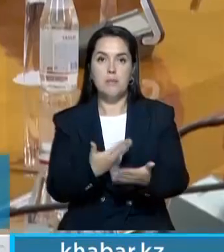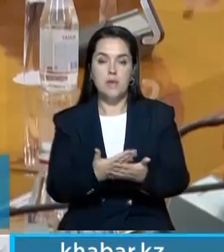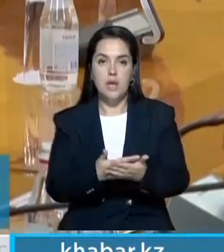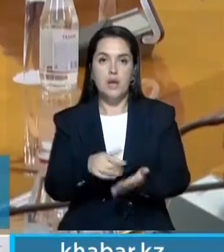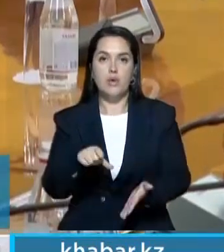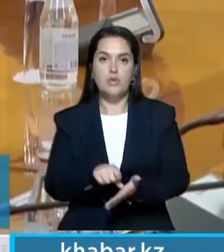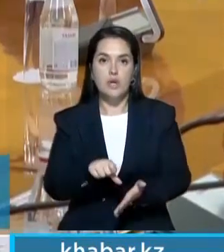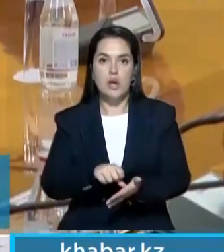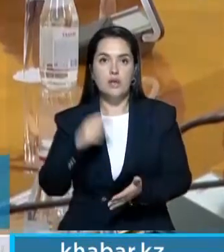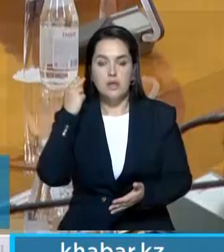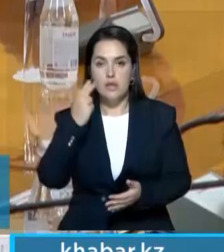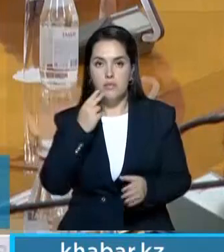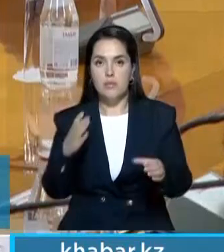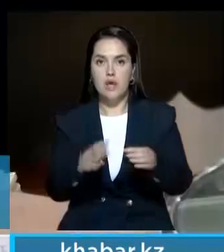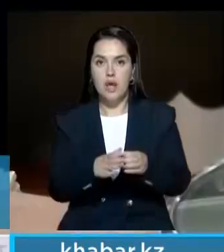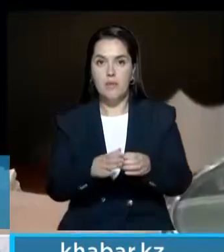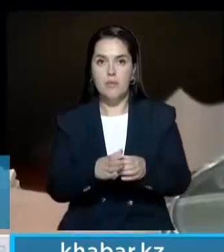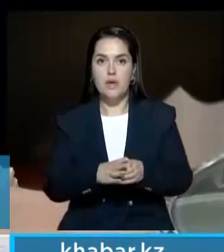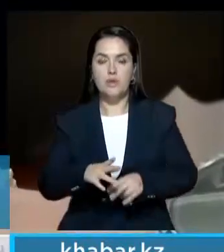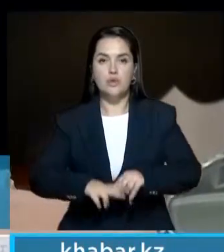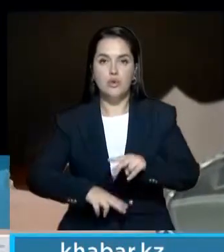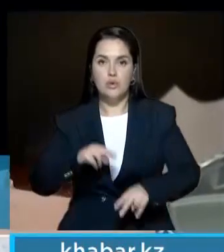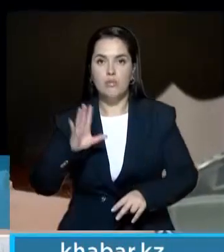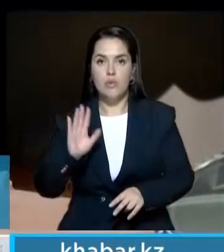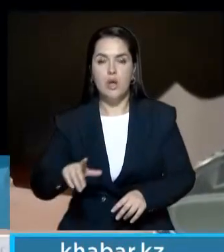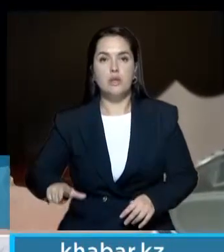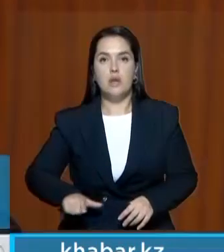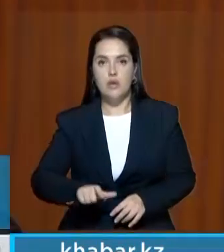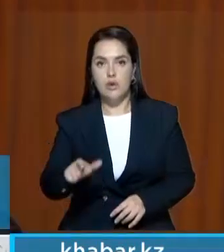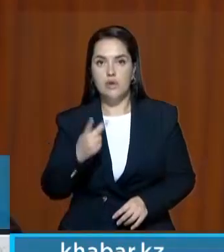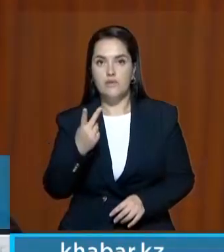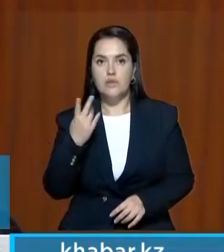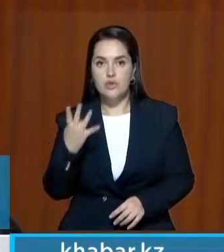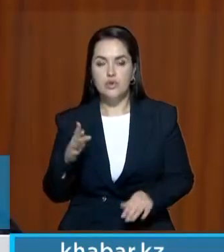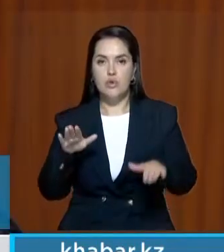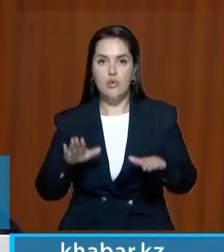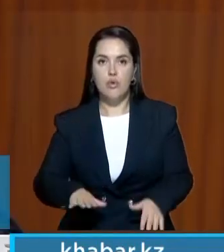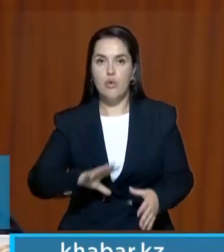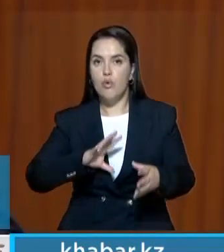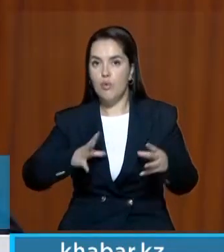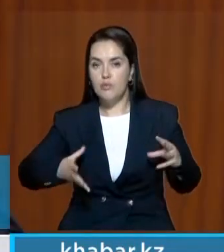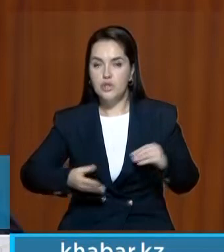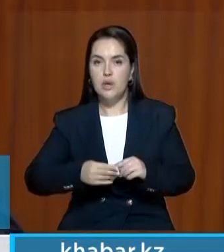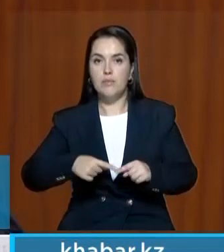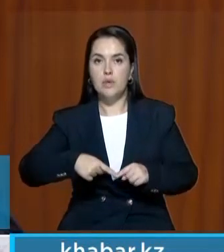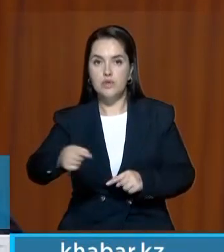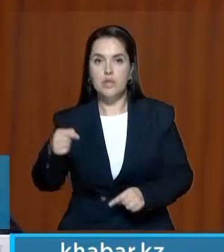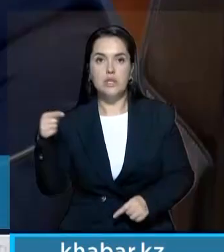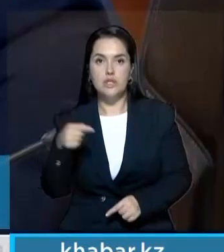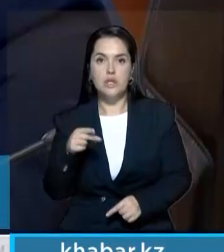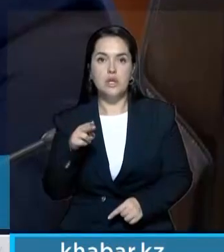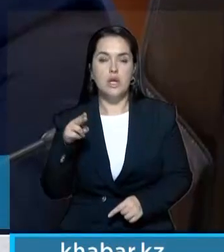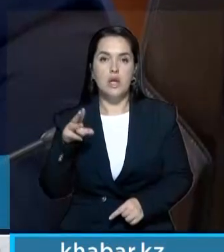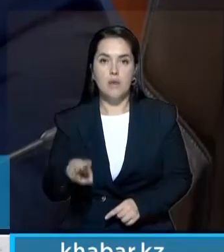участии китайской компании в нескольких регионах Казахстана строит и ремонтируют дороги речь идёт о дваче участках общей протяжённостью больше